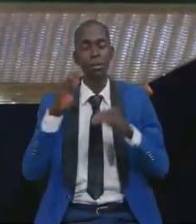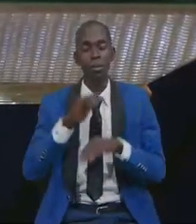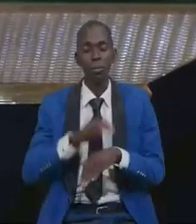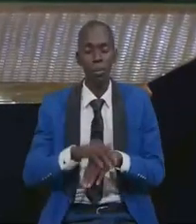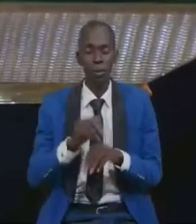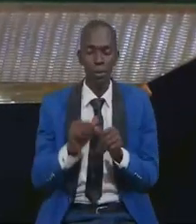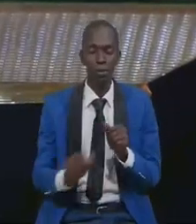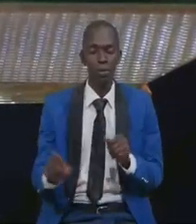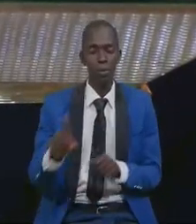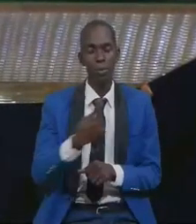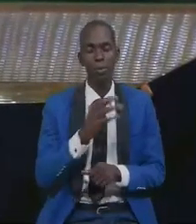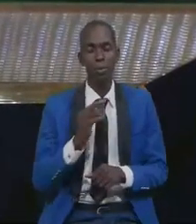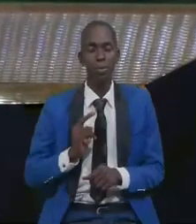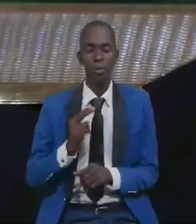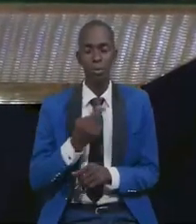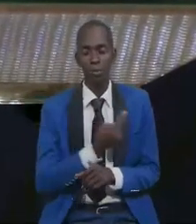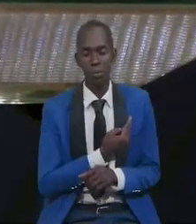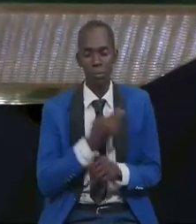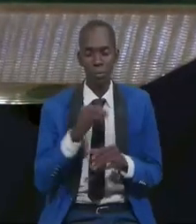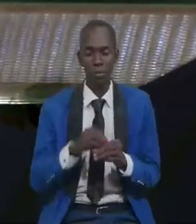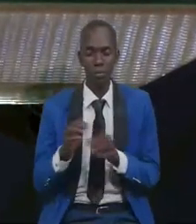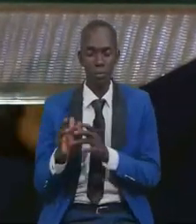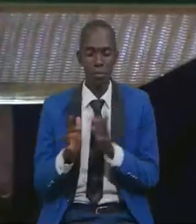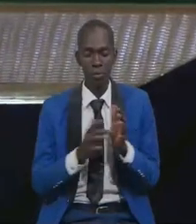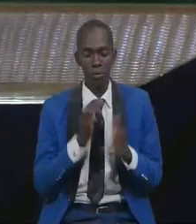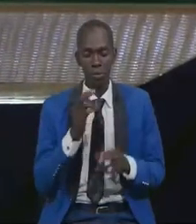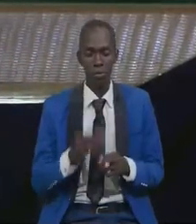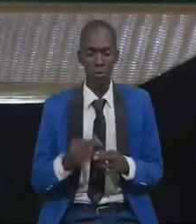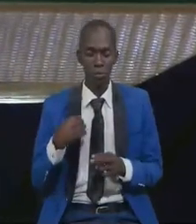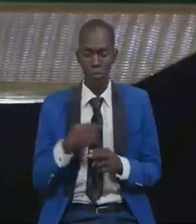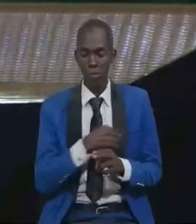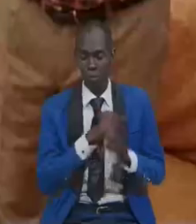vies. Au nom de Jésus, nous prions.